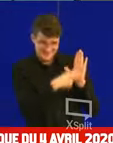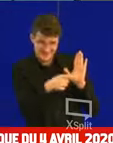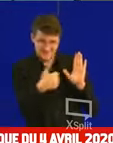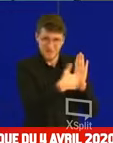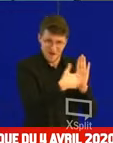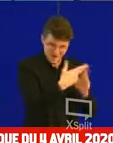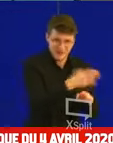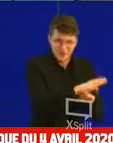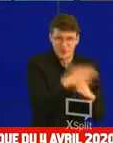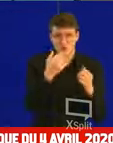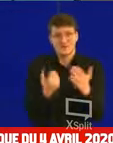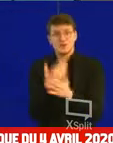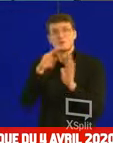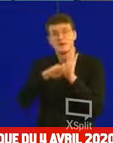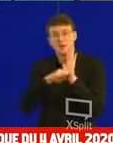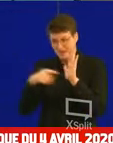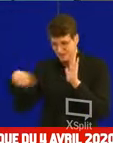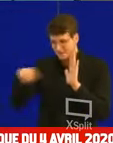développement